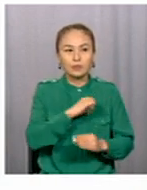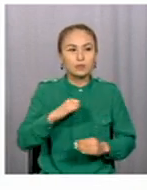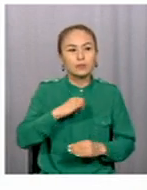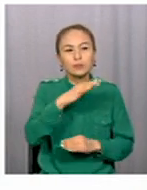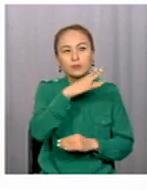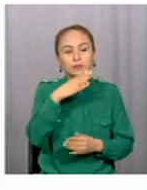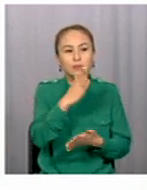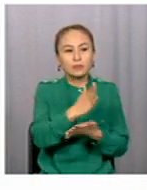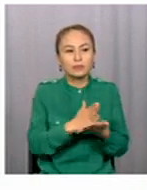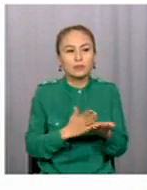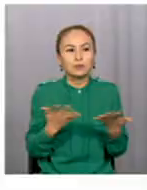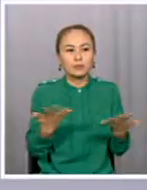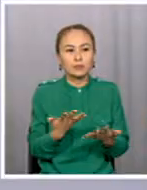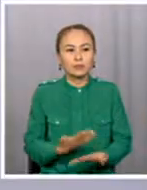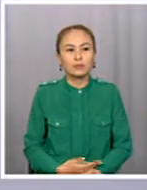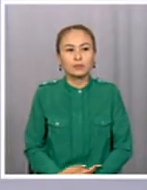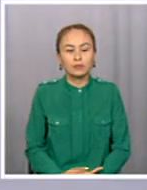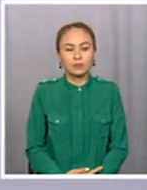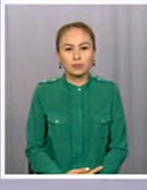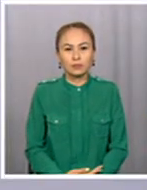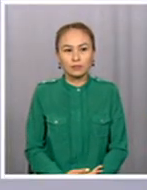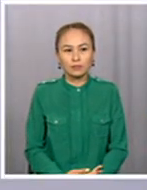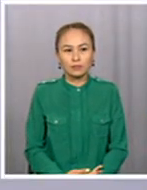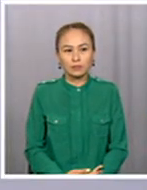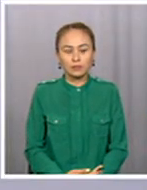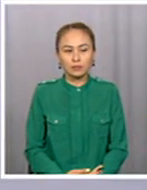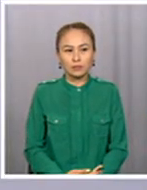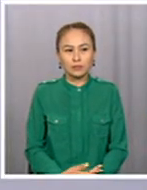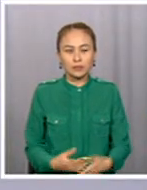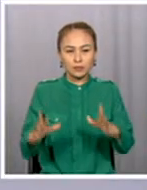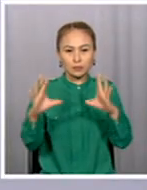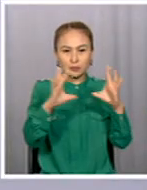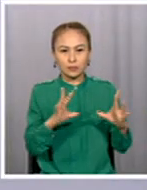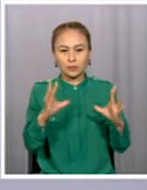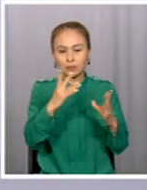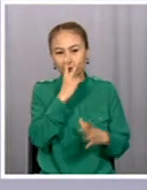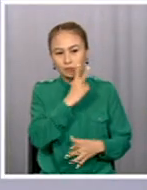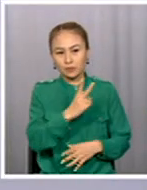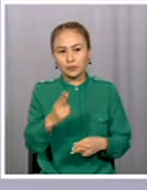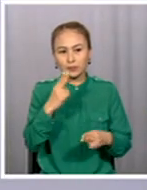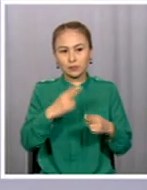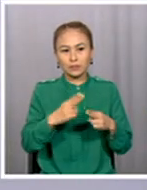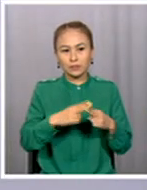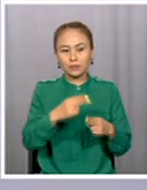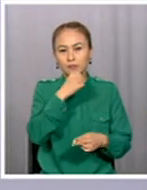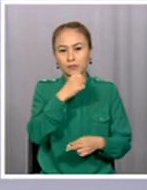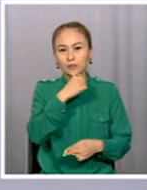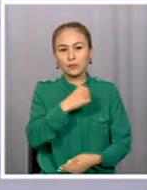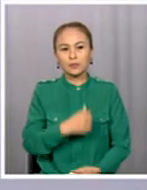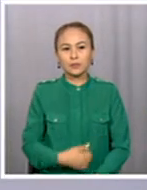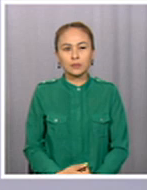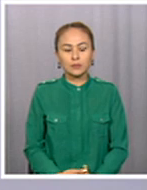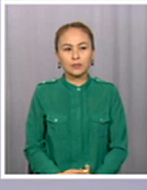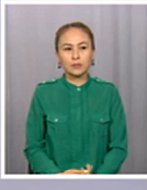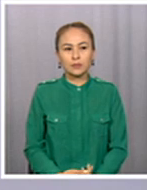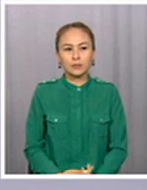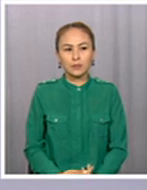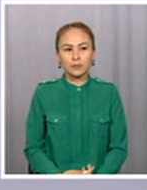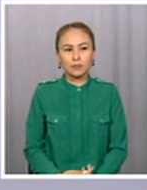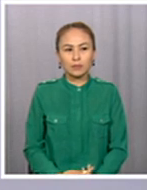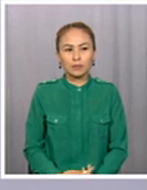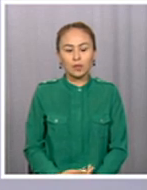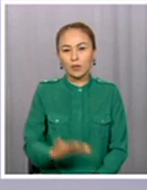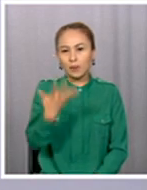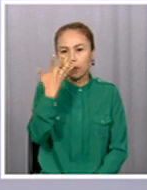ең көп бөлігі қалай дейді. Енді бұны дөңгелек диаграммадан қарап дәлдеп көрейік, е? Дұрыс па, дұрыс емес пе? Мінекей, көгілдір